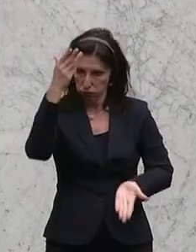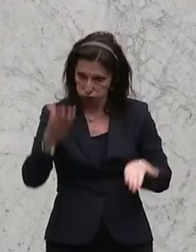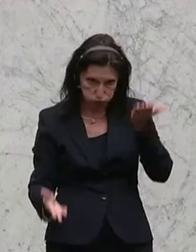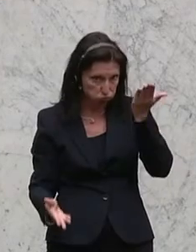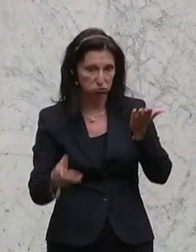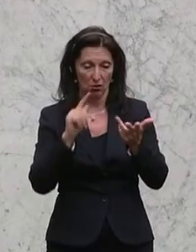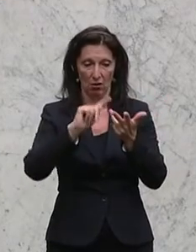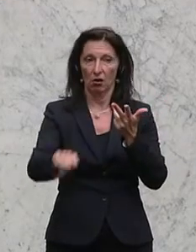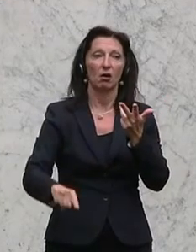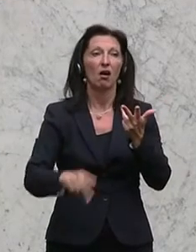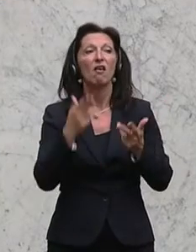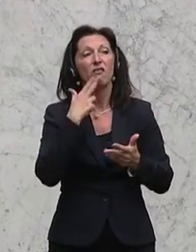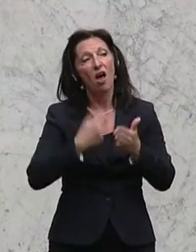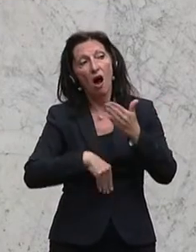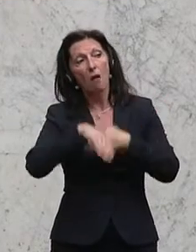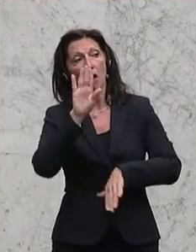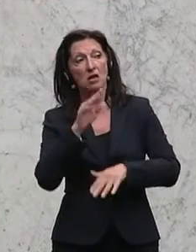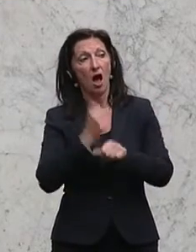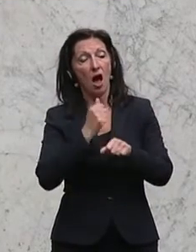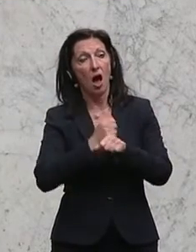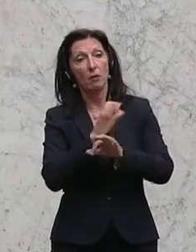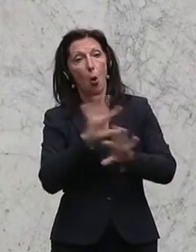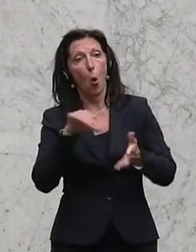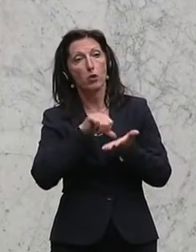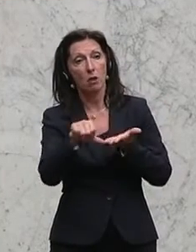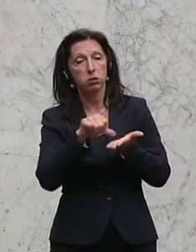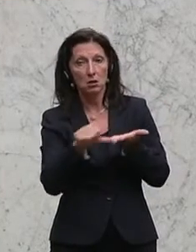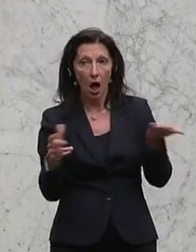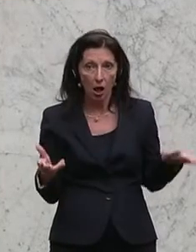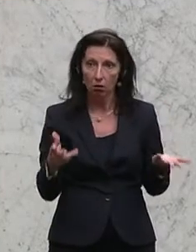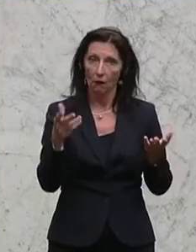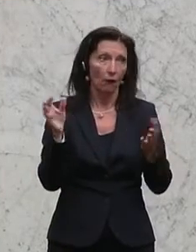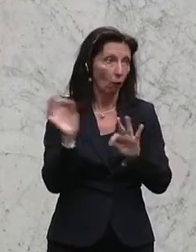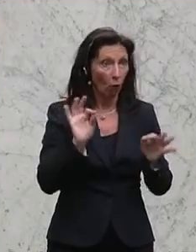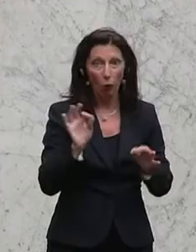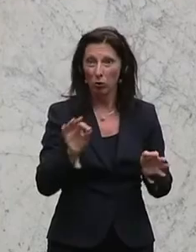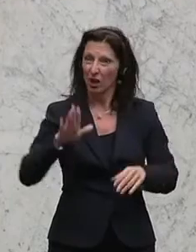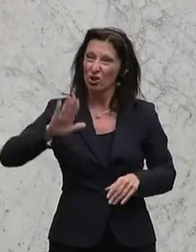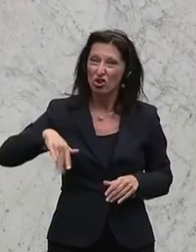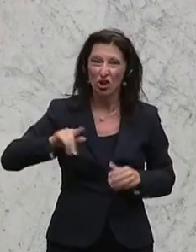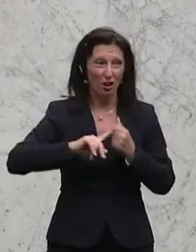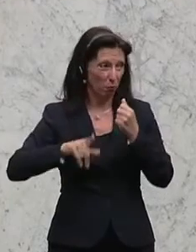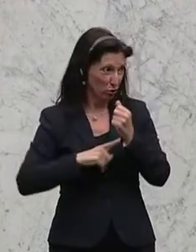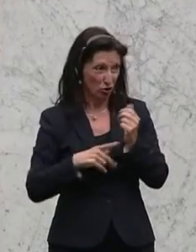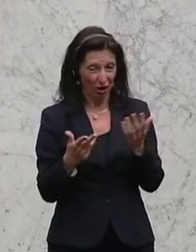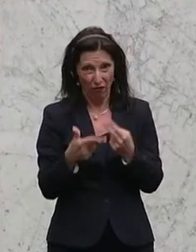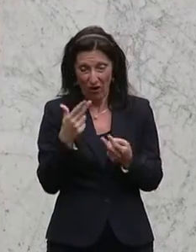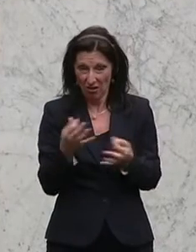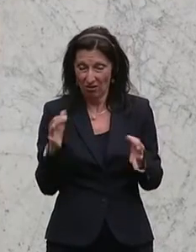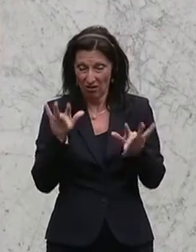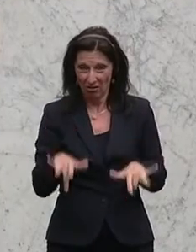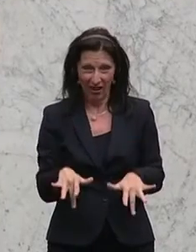Arbeit anschauen, indem wir uns den kaum vorhandenen Gender Budgeting anschauen. Ich meine, das